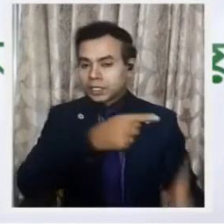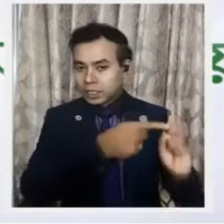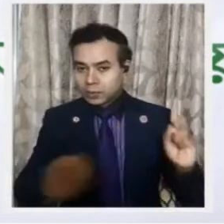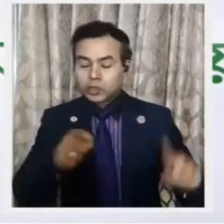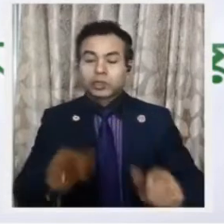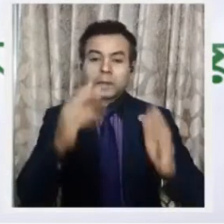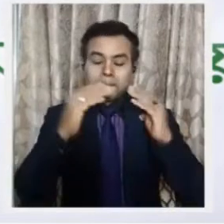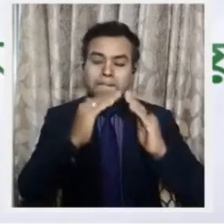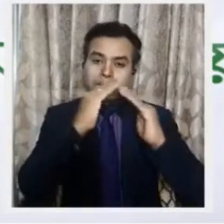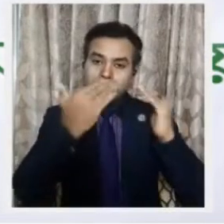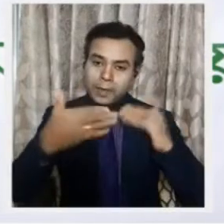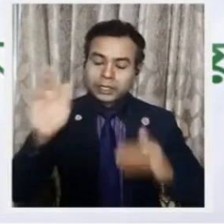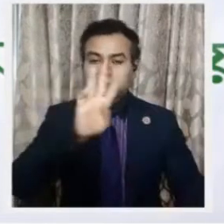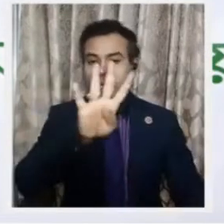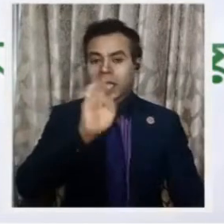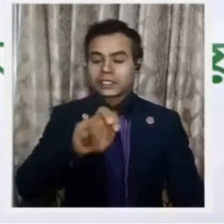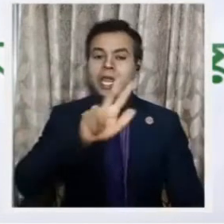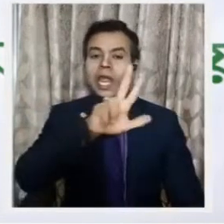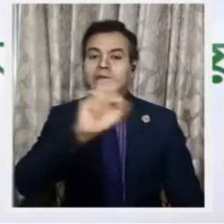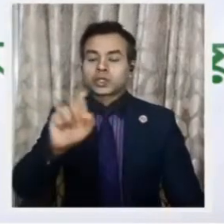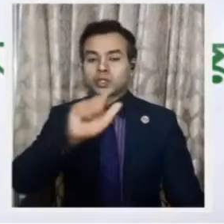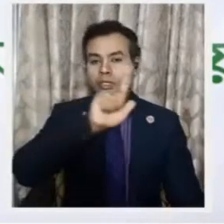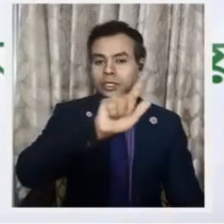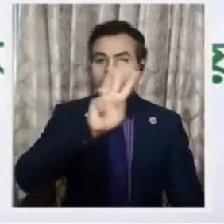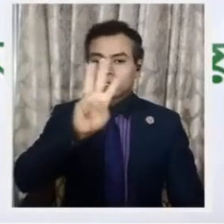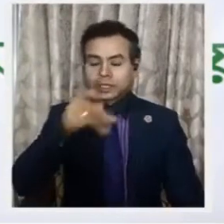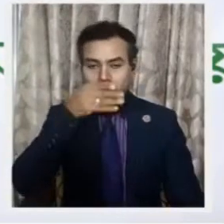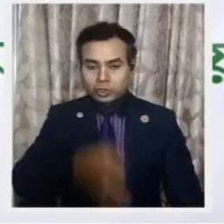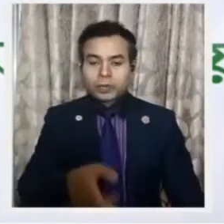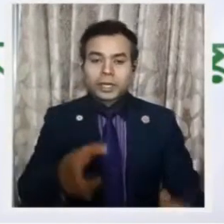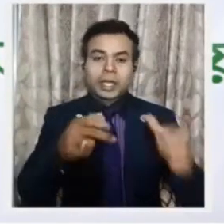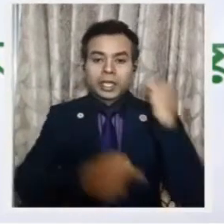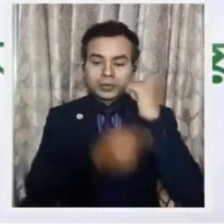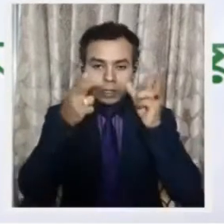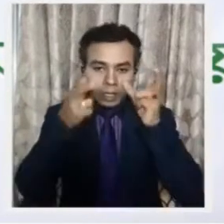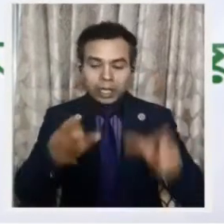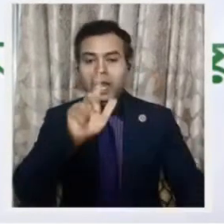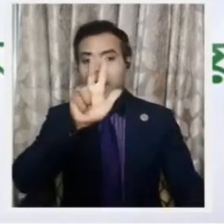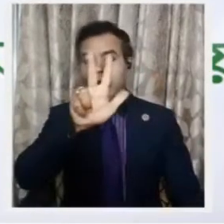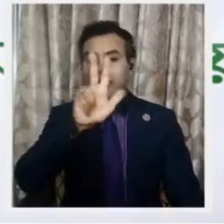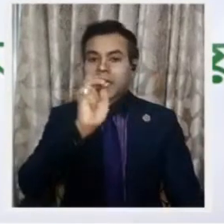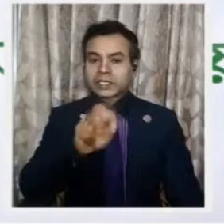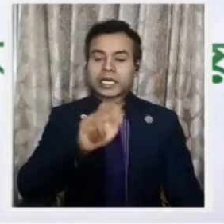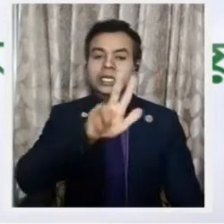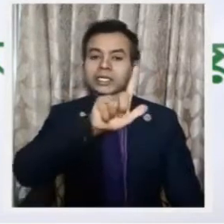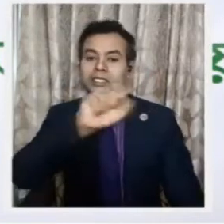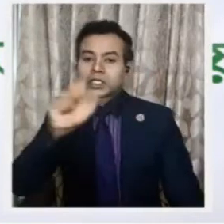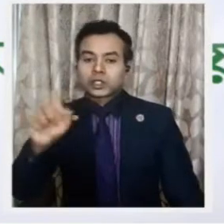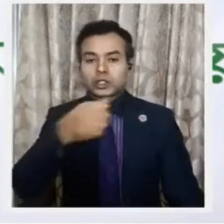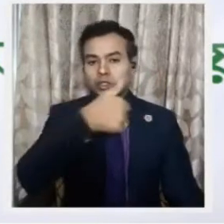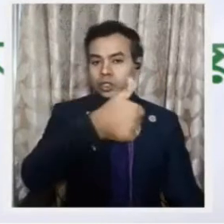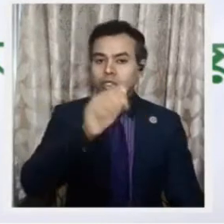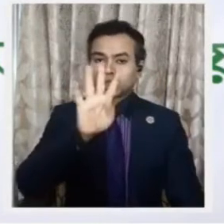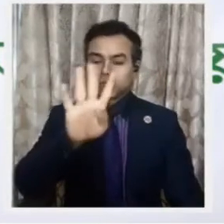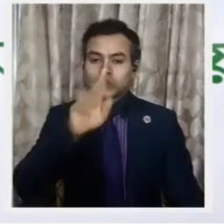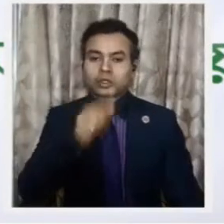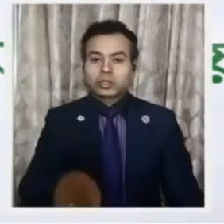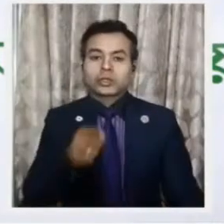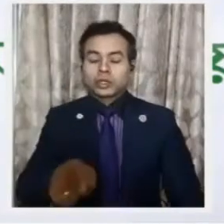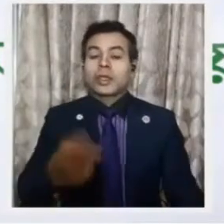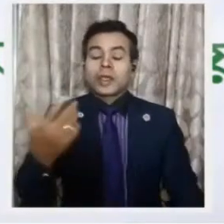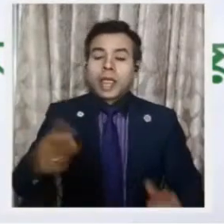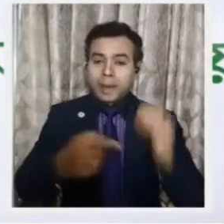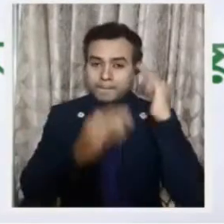155 জন। এ পর্যন্ত আইসোলেশনে 13,637 জন এবং এ পর্যন্ত ছাড় পেয়েছেন 4,873 জন।